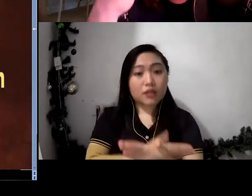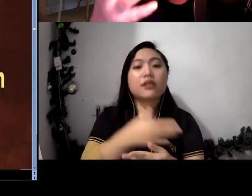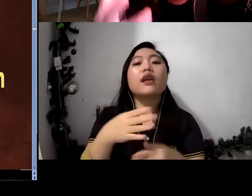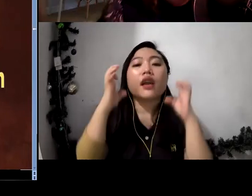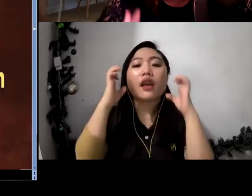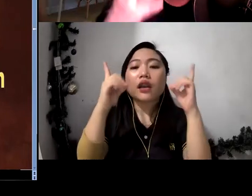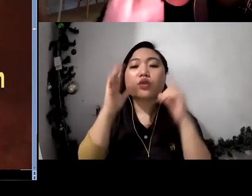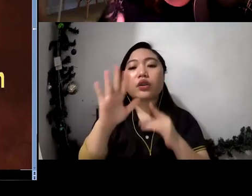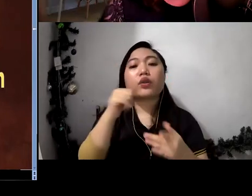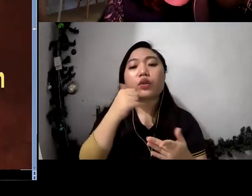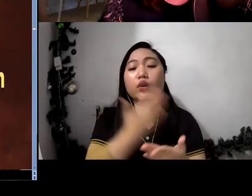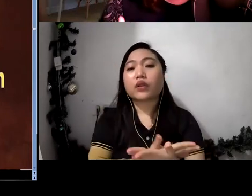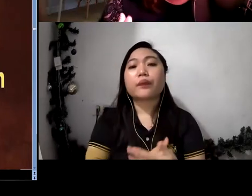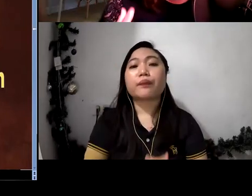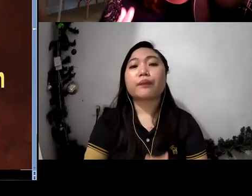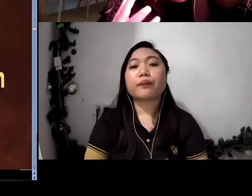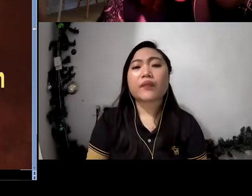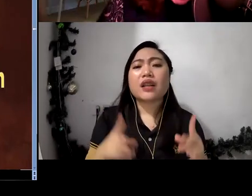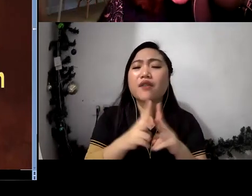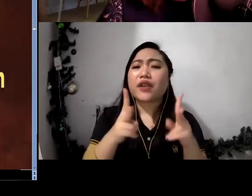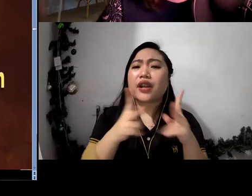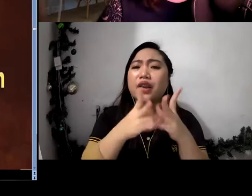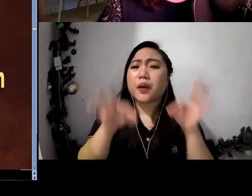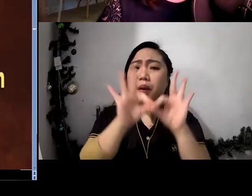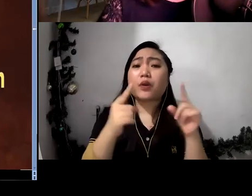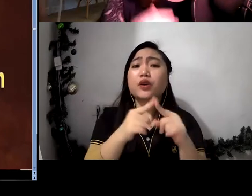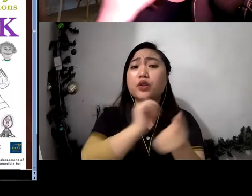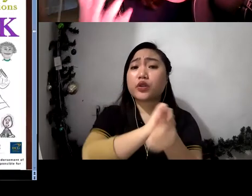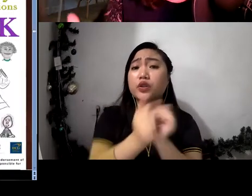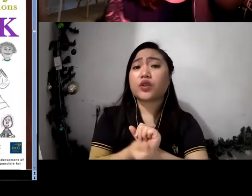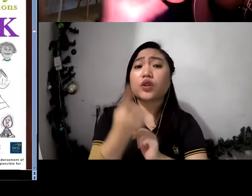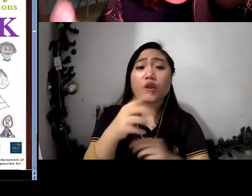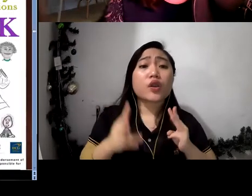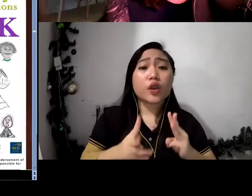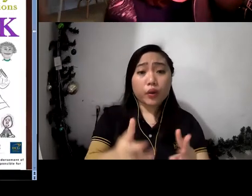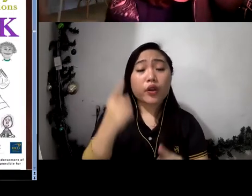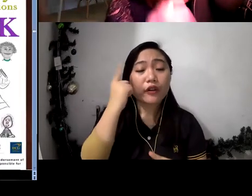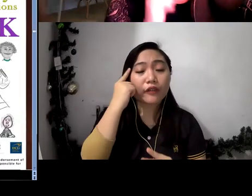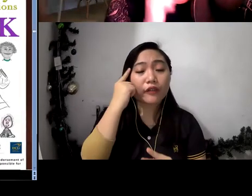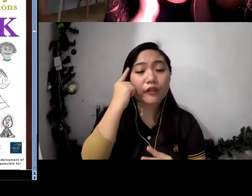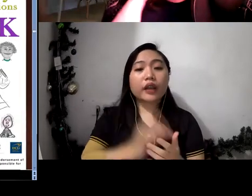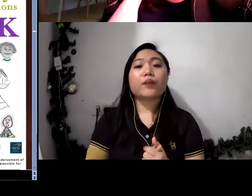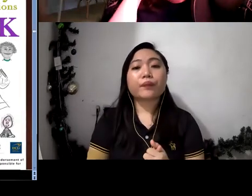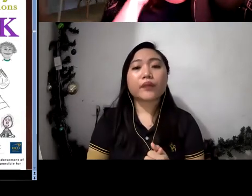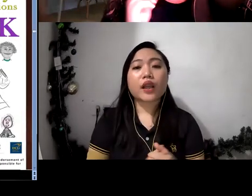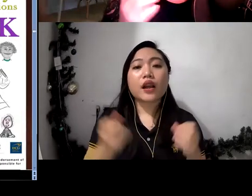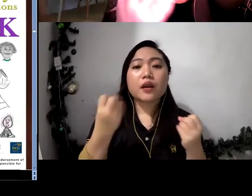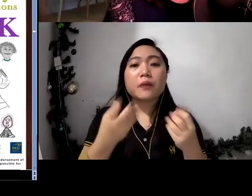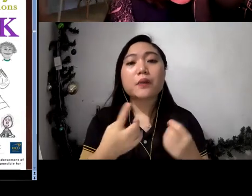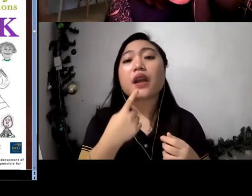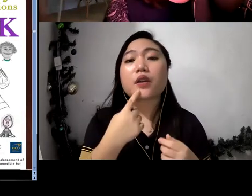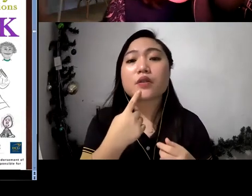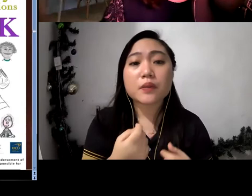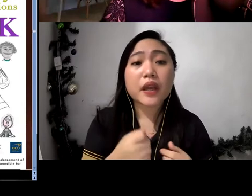are very, very important, you know, in changing the way that we think, you know, are thinking, no? Marami po tayong mga pwedeng maibigay